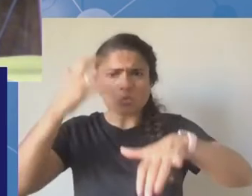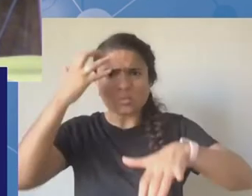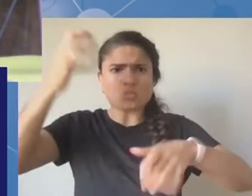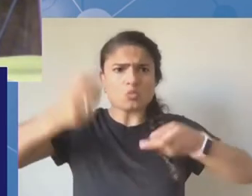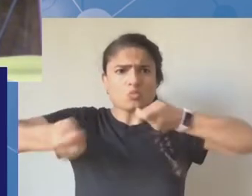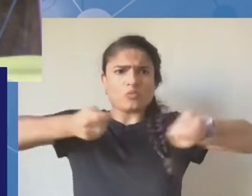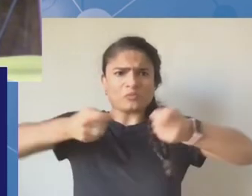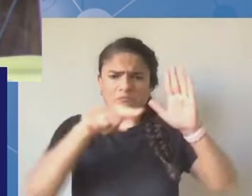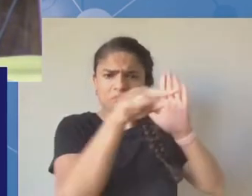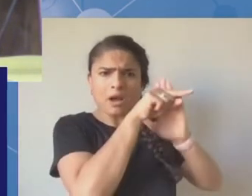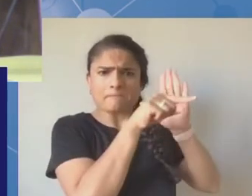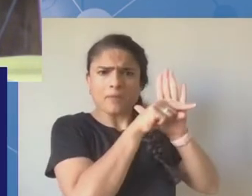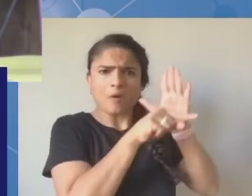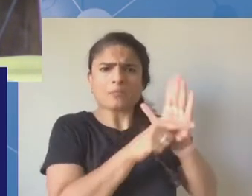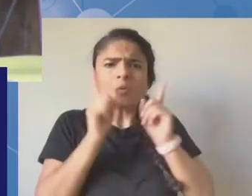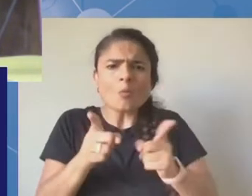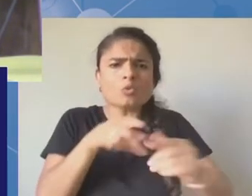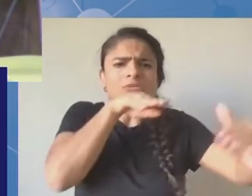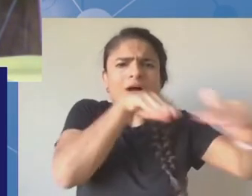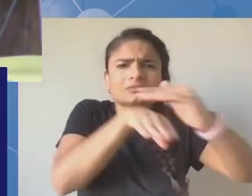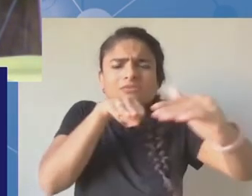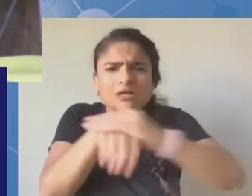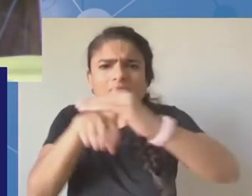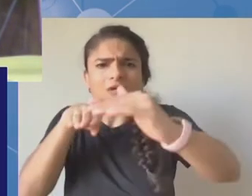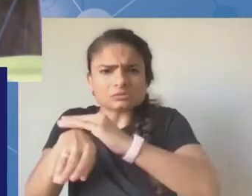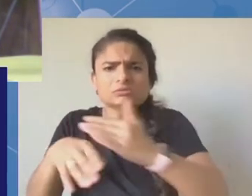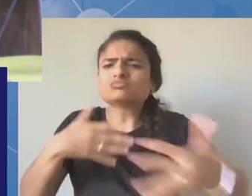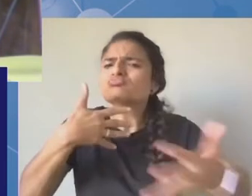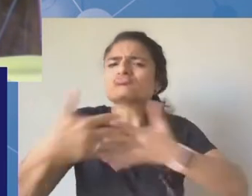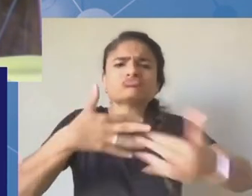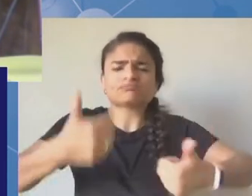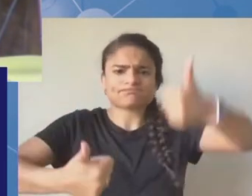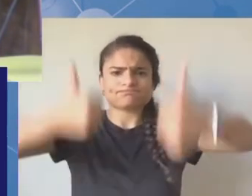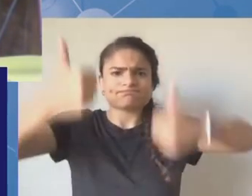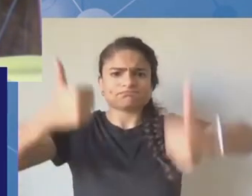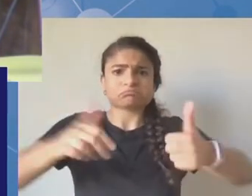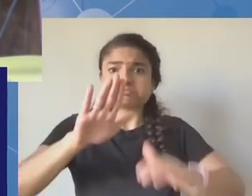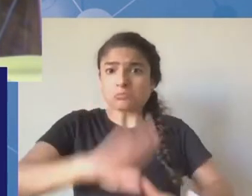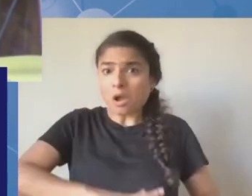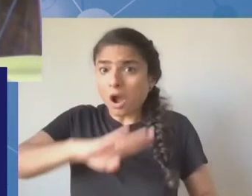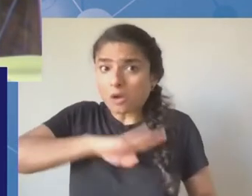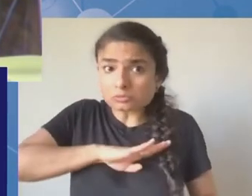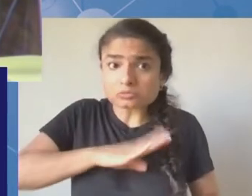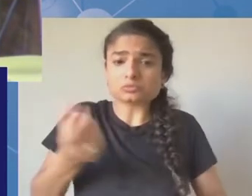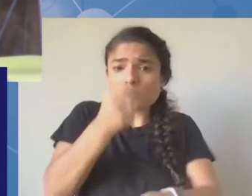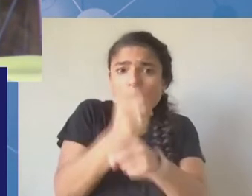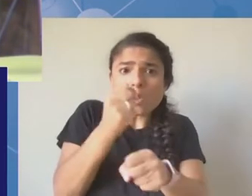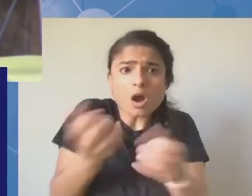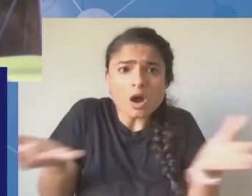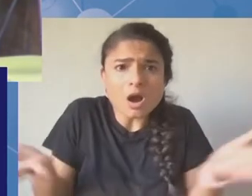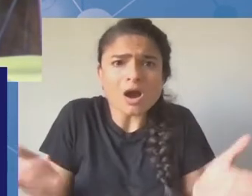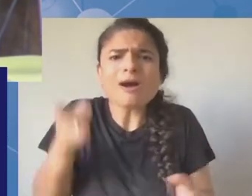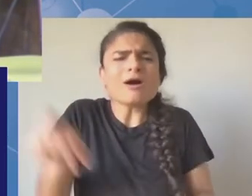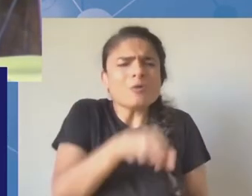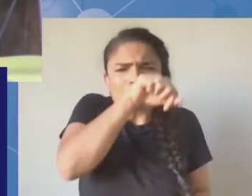الجميع استطاعوا المشاركة في هذا المنتدى. إن ممثلي